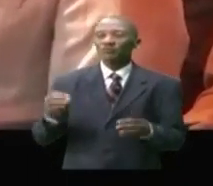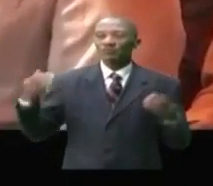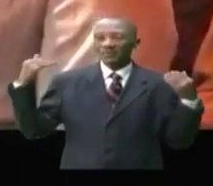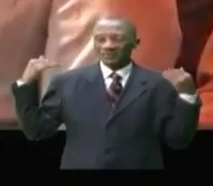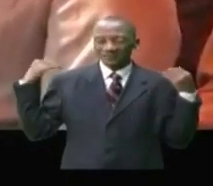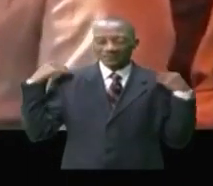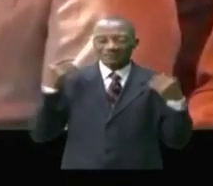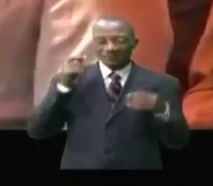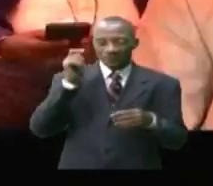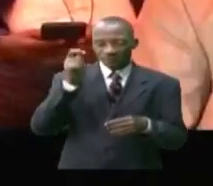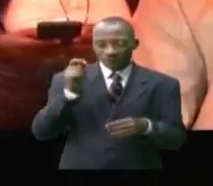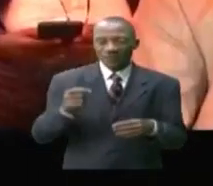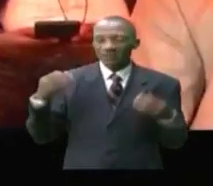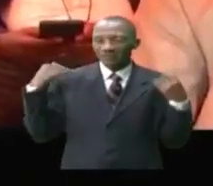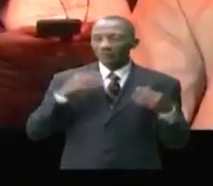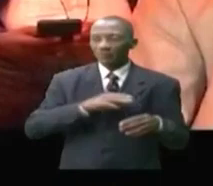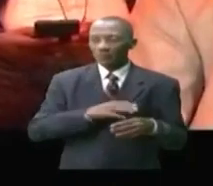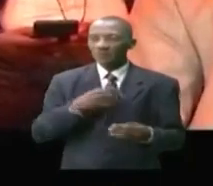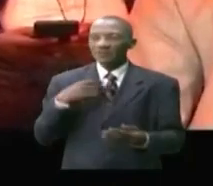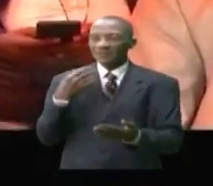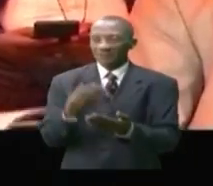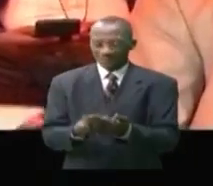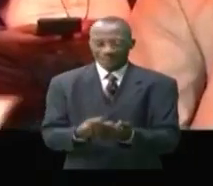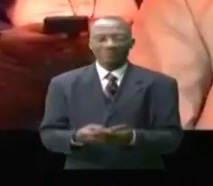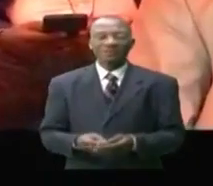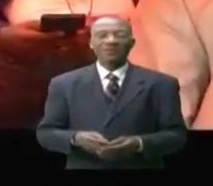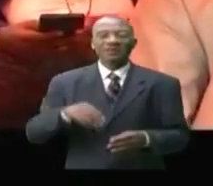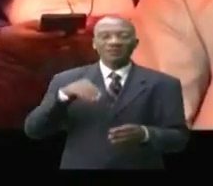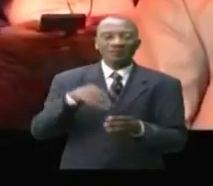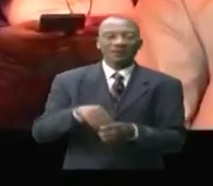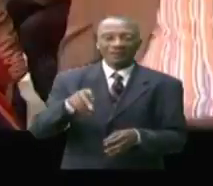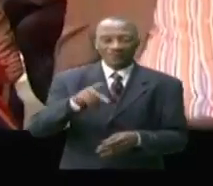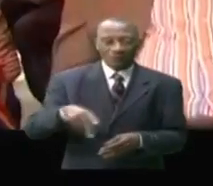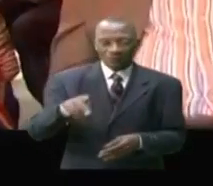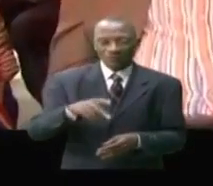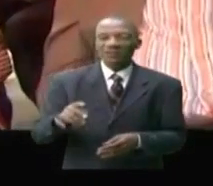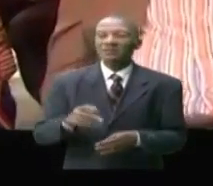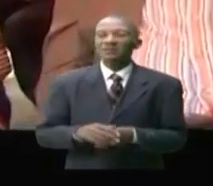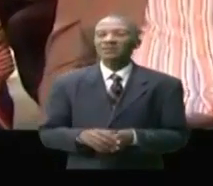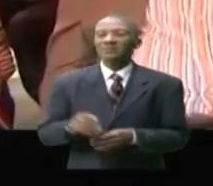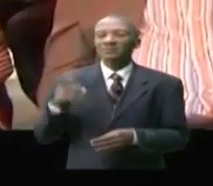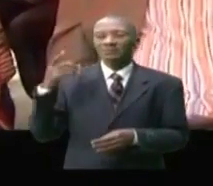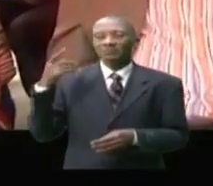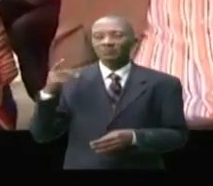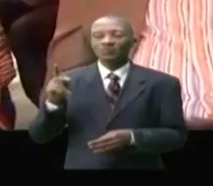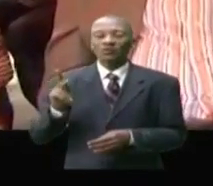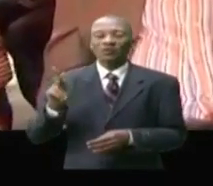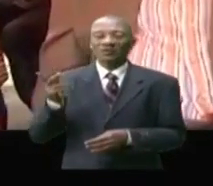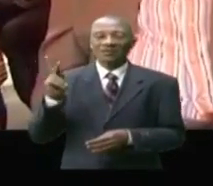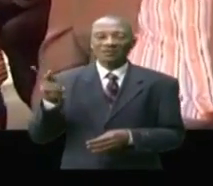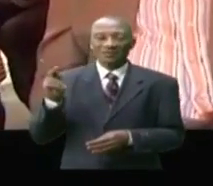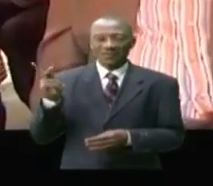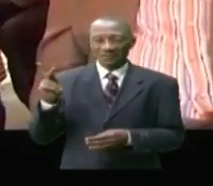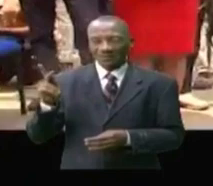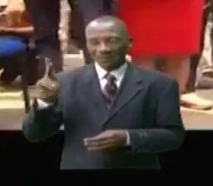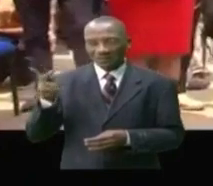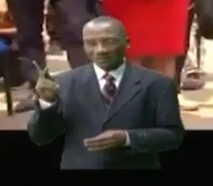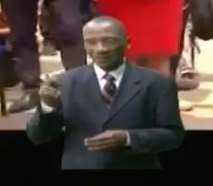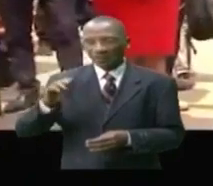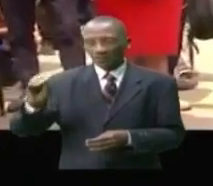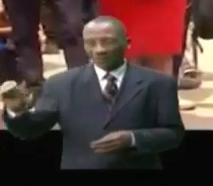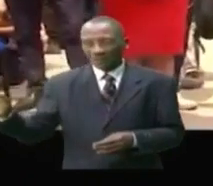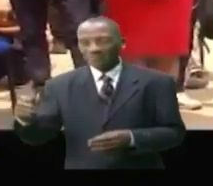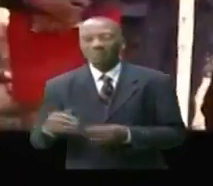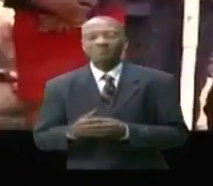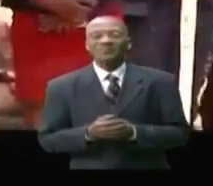de la PNC Kasaï central. C'était après avoir lu l'ordonnance présidentielle signée par Félix Tshisekedi en date du 7